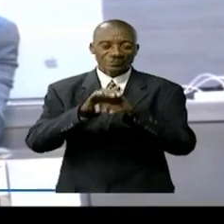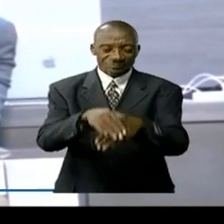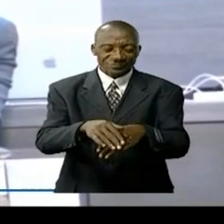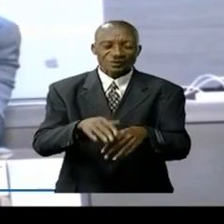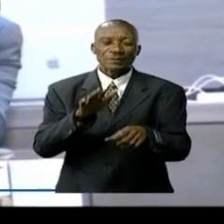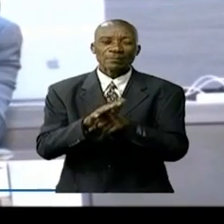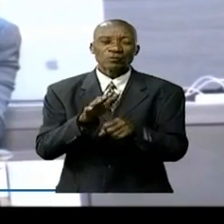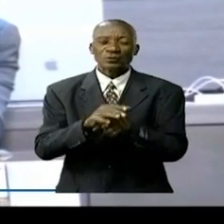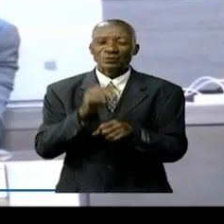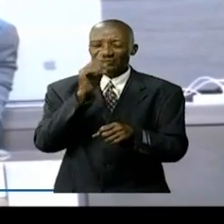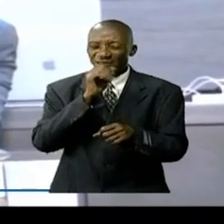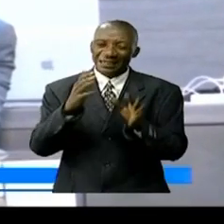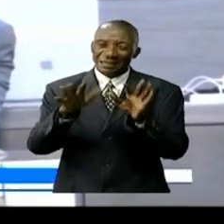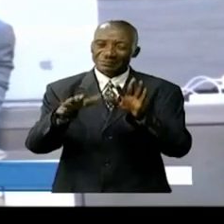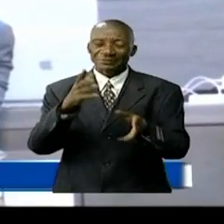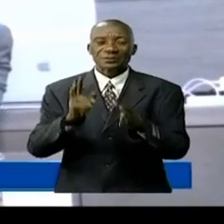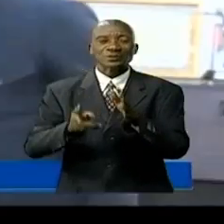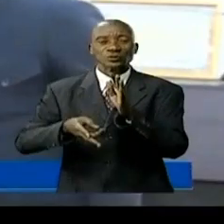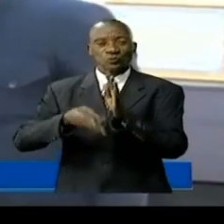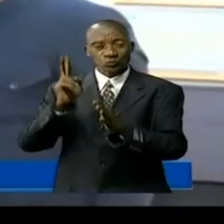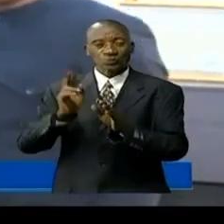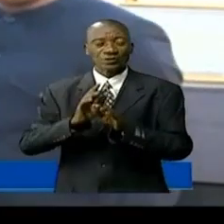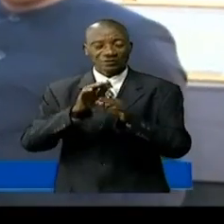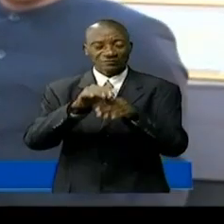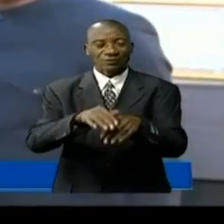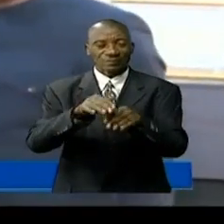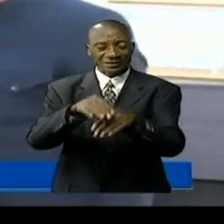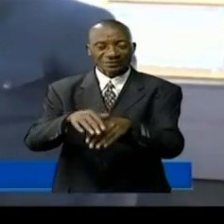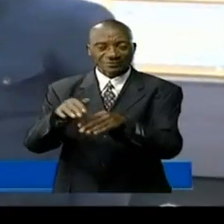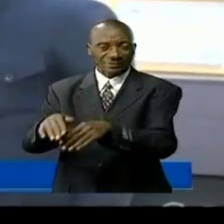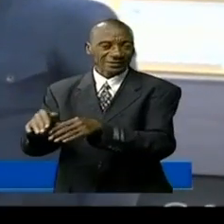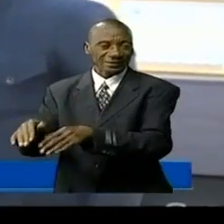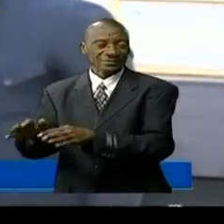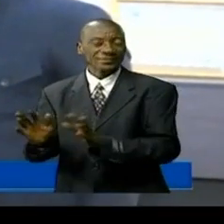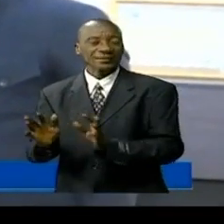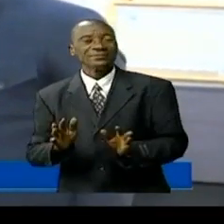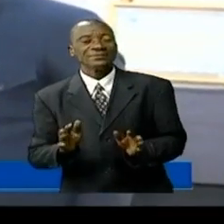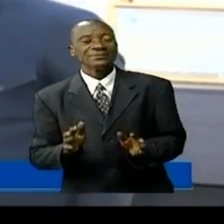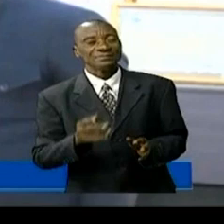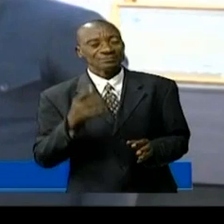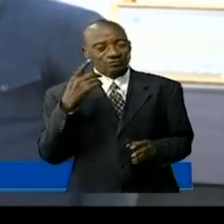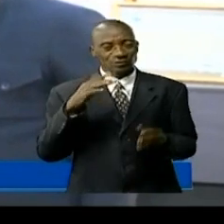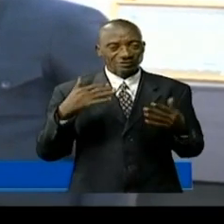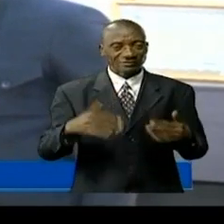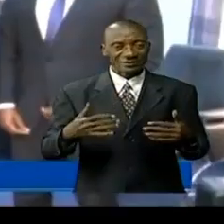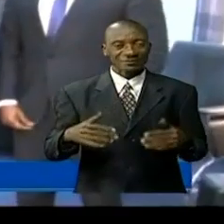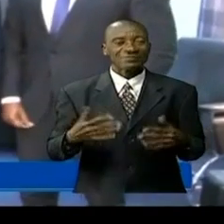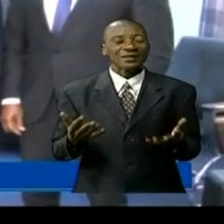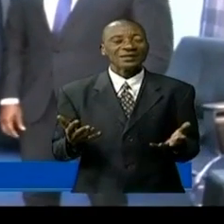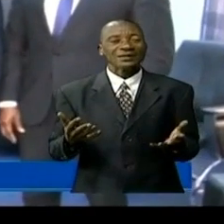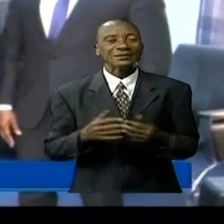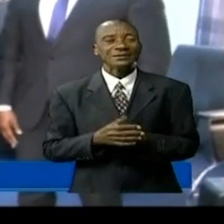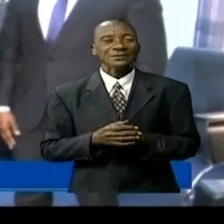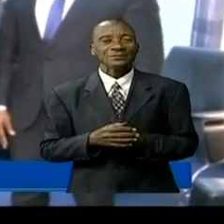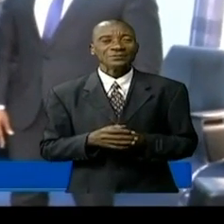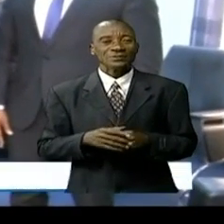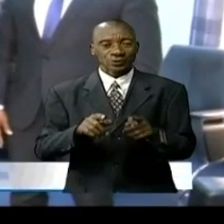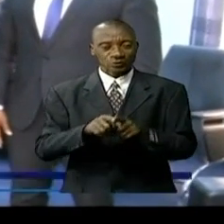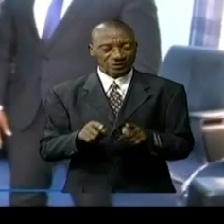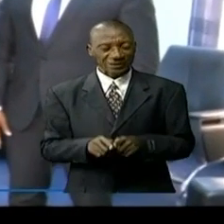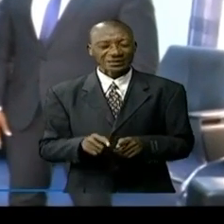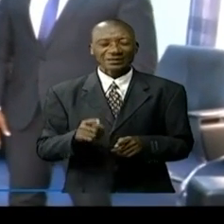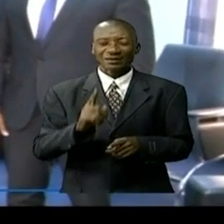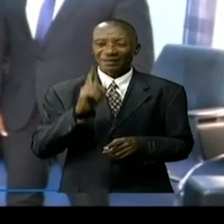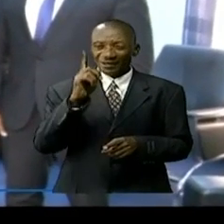le Congolais Innocent Baloumé, dit Inos B. Le rappeur Youssoufa, fils de feu Seigneur Ley, est aussi attendu en